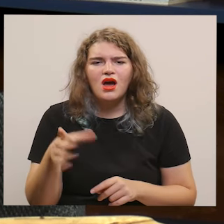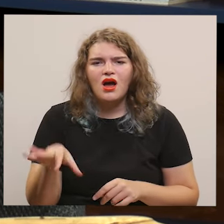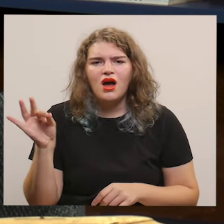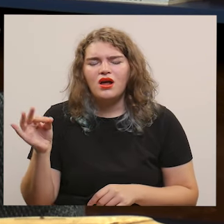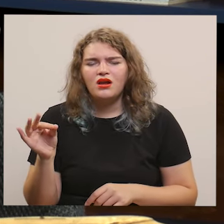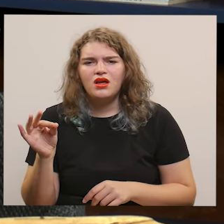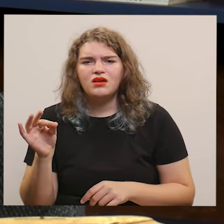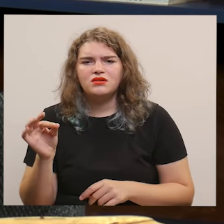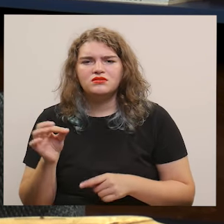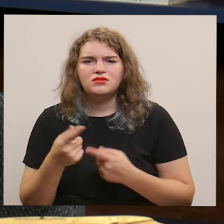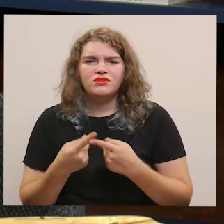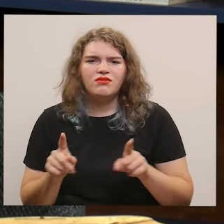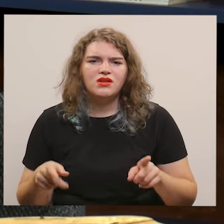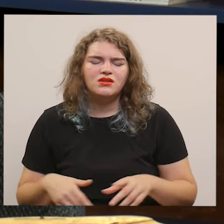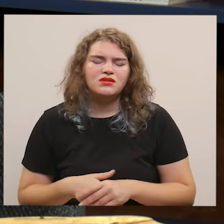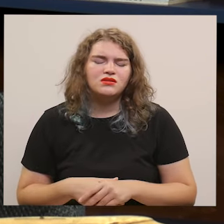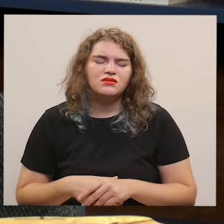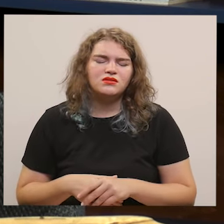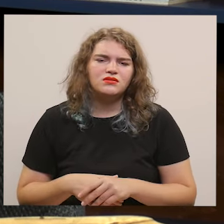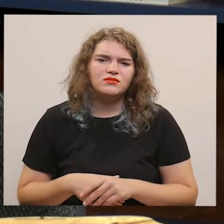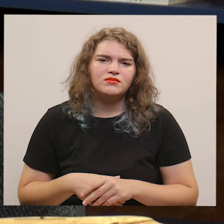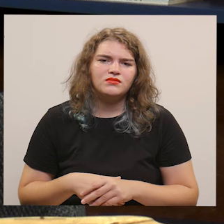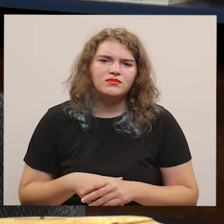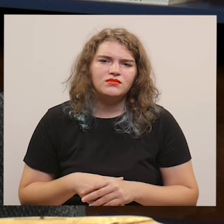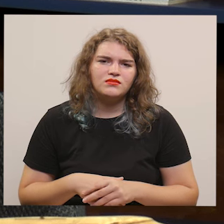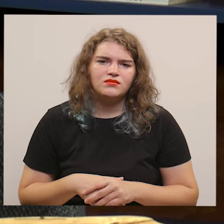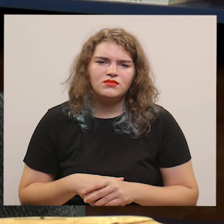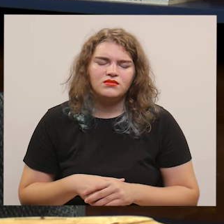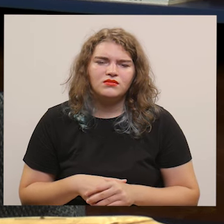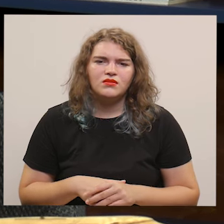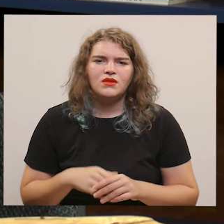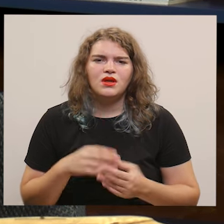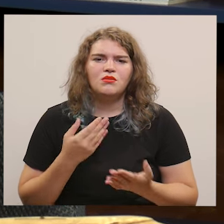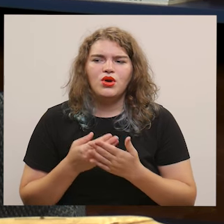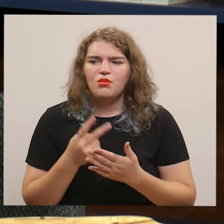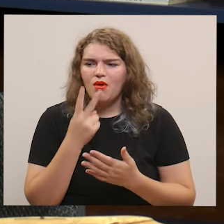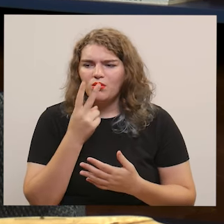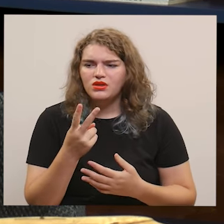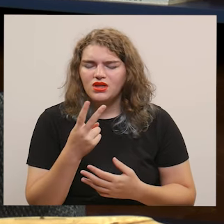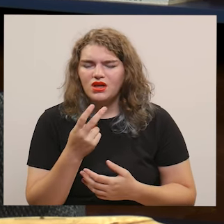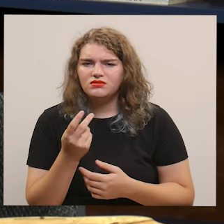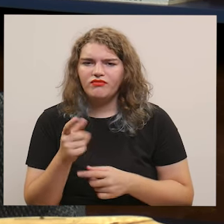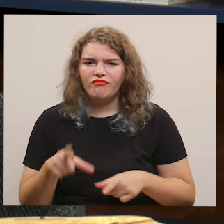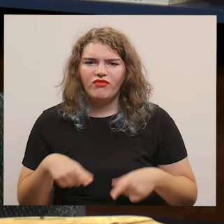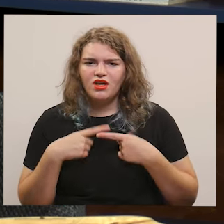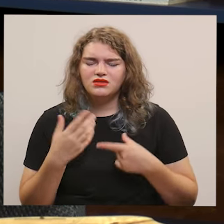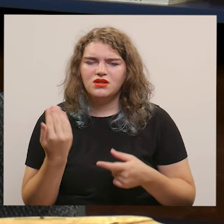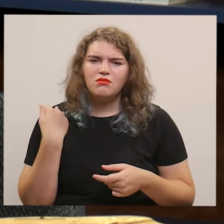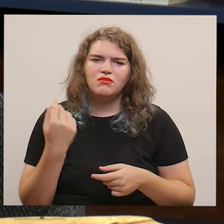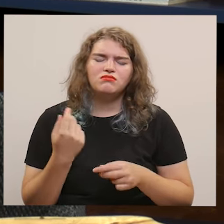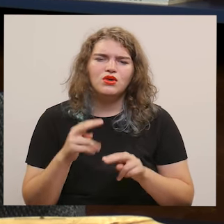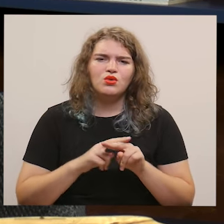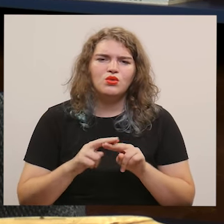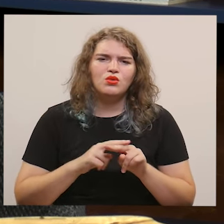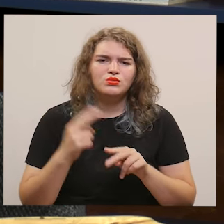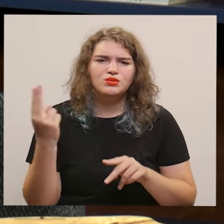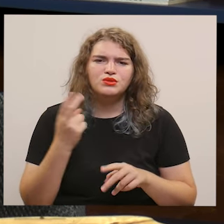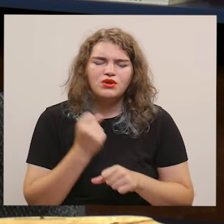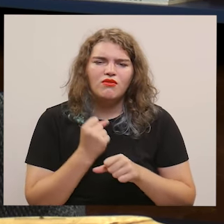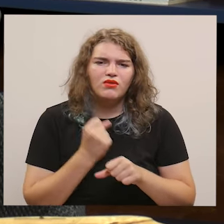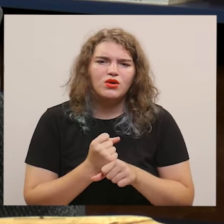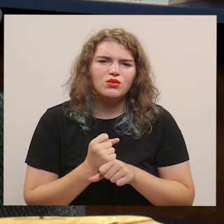alte decizii în viața ei. Ei, și uitându-mă în spate la ceea ce Dumnezeu a făcut, uitându-mă în spate